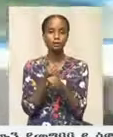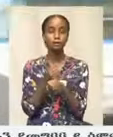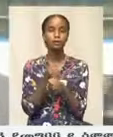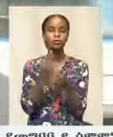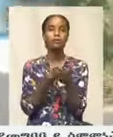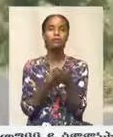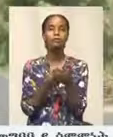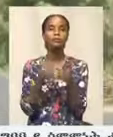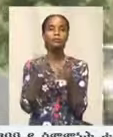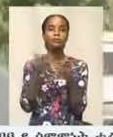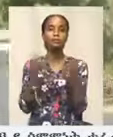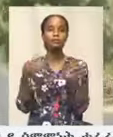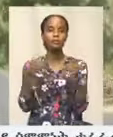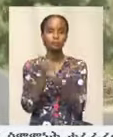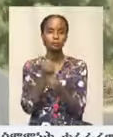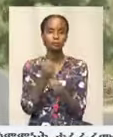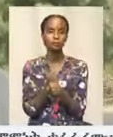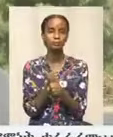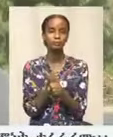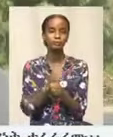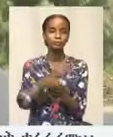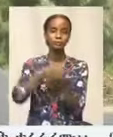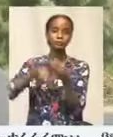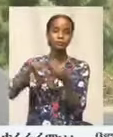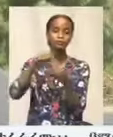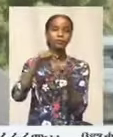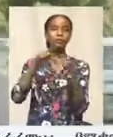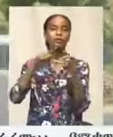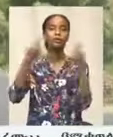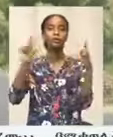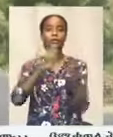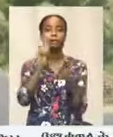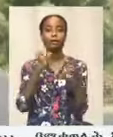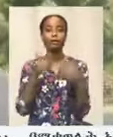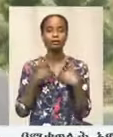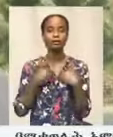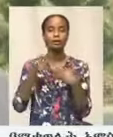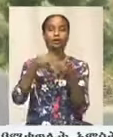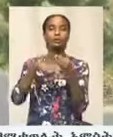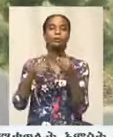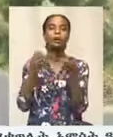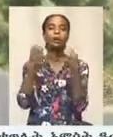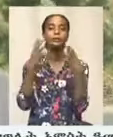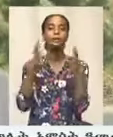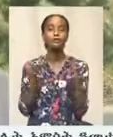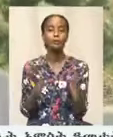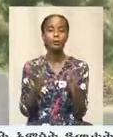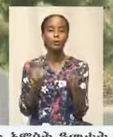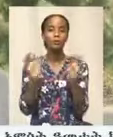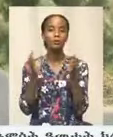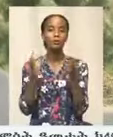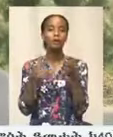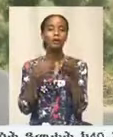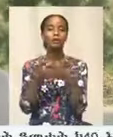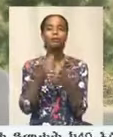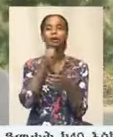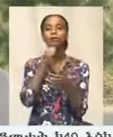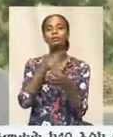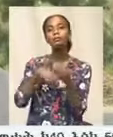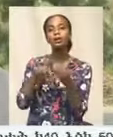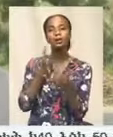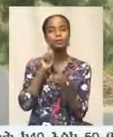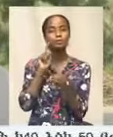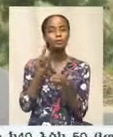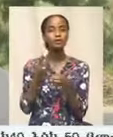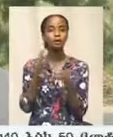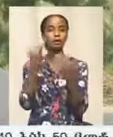ይሄ ማስፋፊያ ስራ ለአካባቢው ውስጥ ትልቅ ፋይዳ አለው። አካባቢው አብዛኛው በሚዲያ የማይደርስበት አካባቢ ነው።